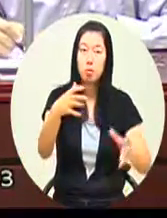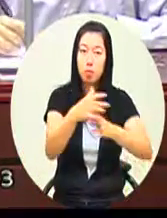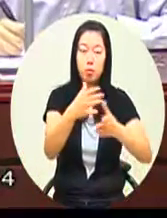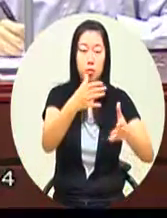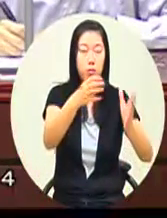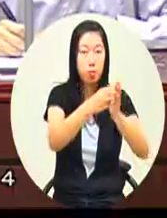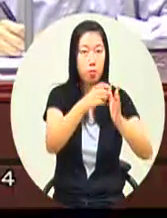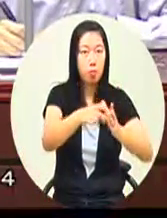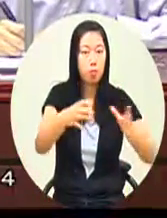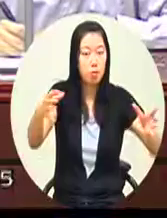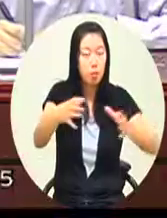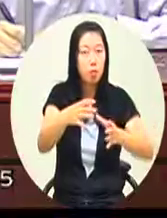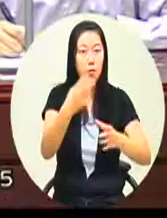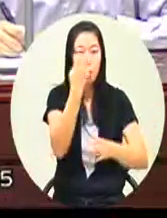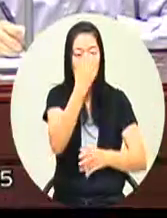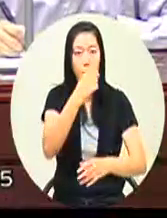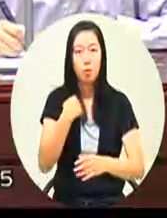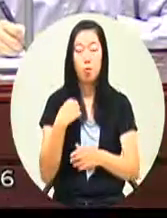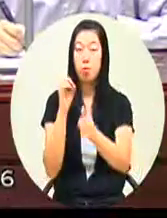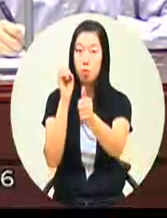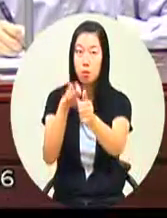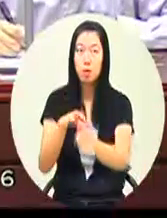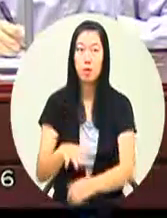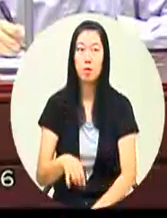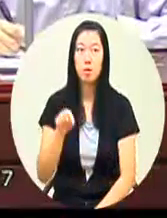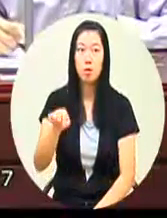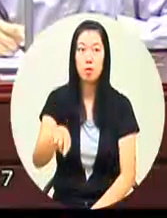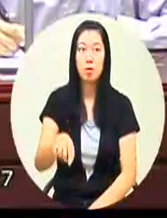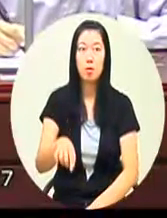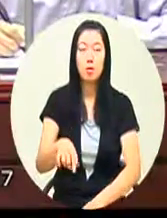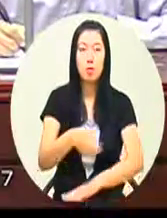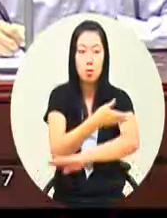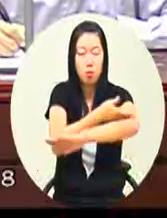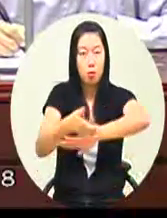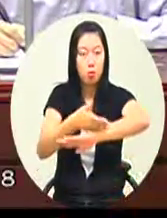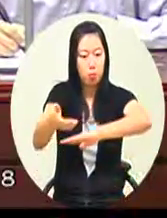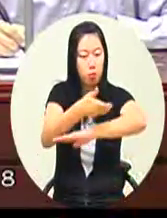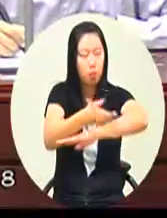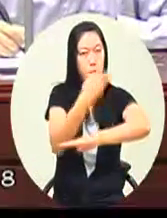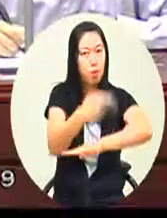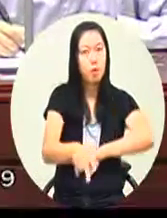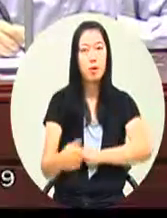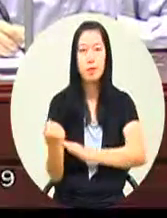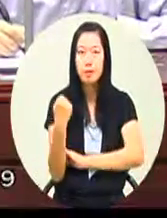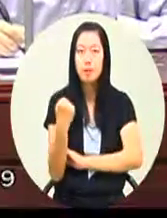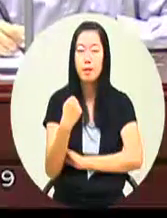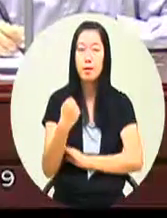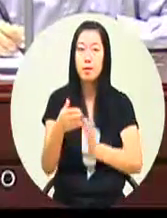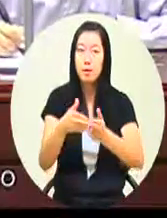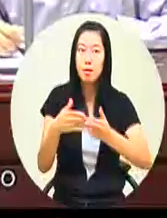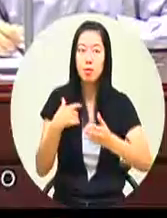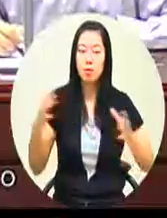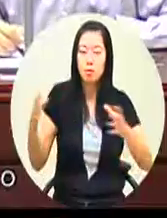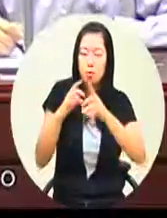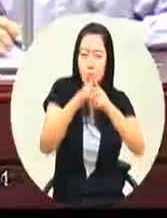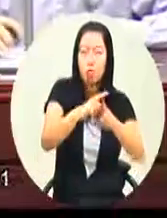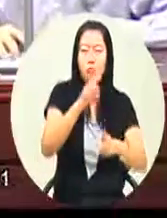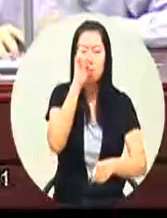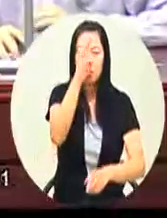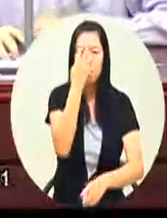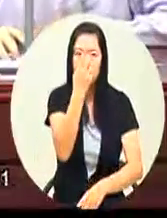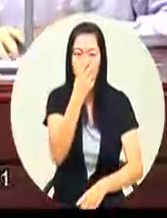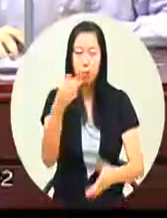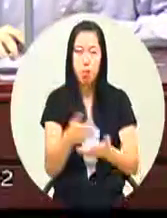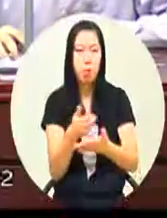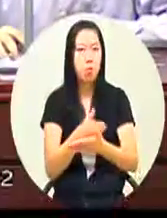联系，包括阮拢有甲因讲，清扫的部分吼、哦、一定爱阁加强，吼、哦。咱有啊有会勘足侪遍，有啊阁有去到地